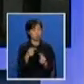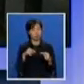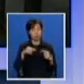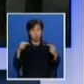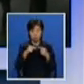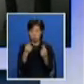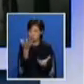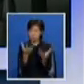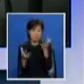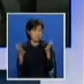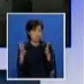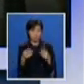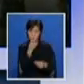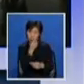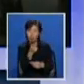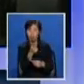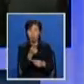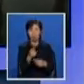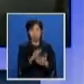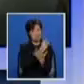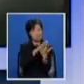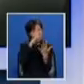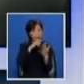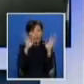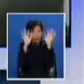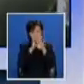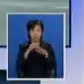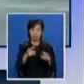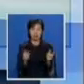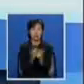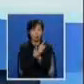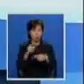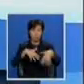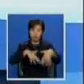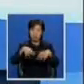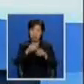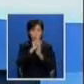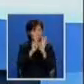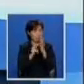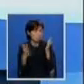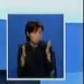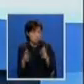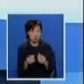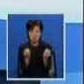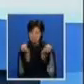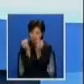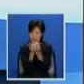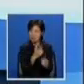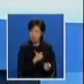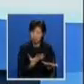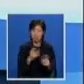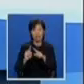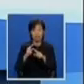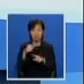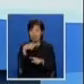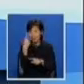ที่นิยมความรุนแรงเป็นสังคมที่จะไร้ระเบียบไร้กฎหมายและสุดท้ายคนที่จะเดือดร้อนมากที่สุดก็คือพี่น้องประชาชน